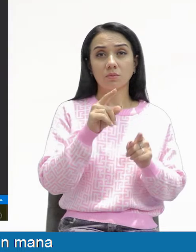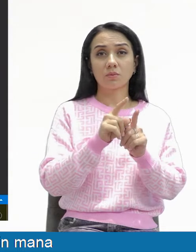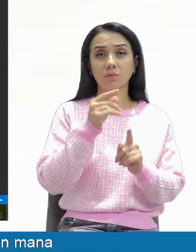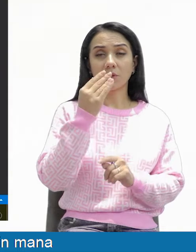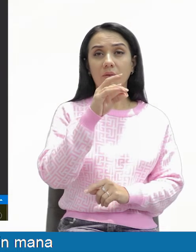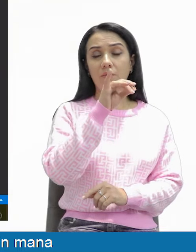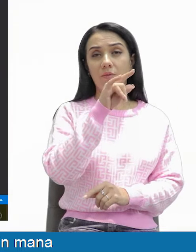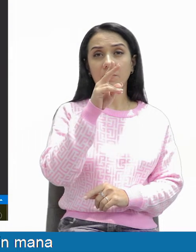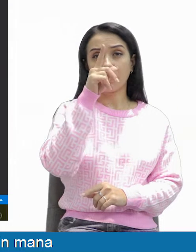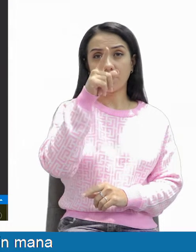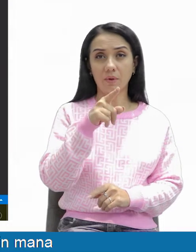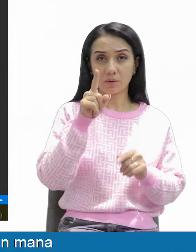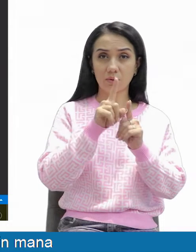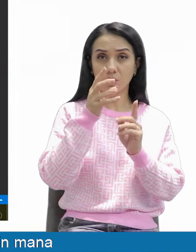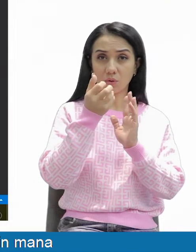olsak bo'ladi